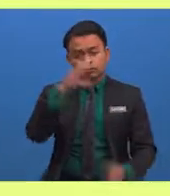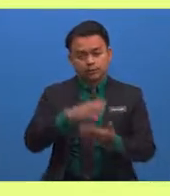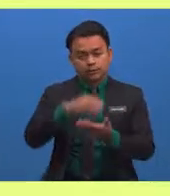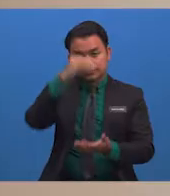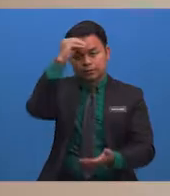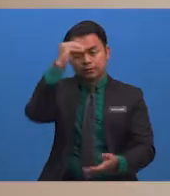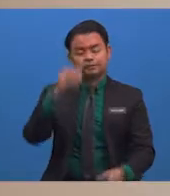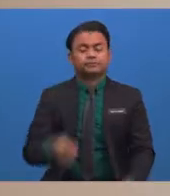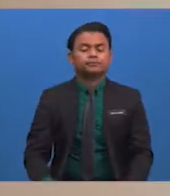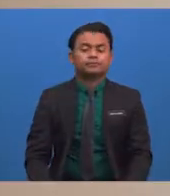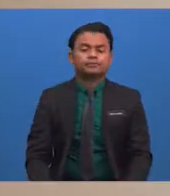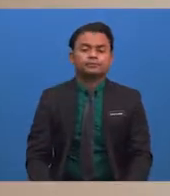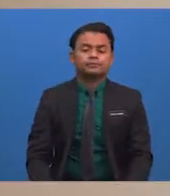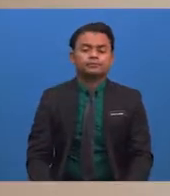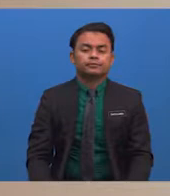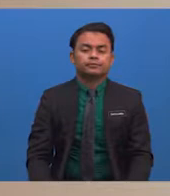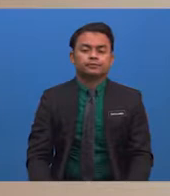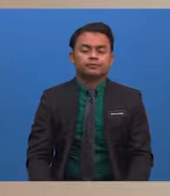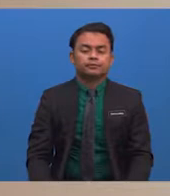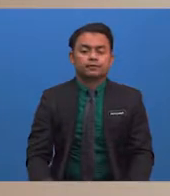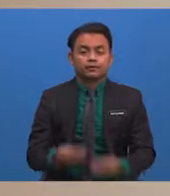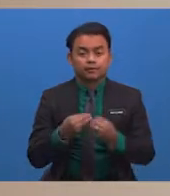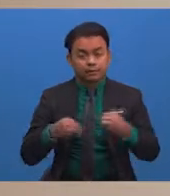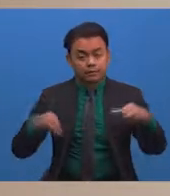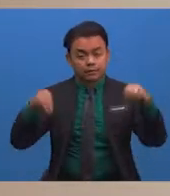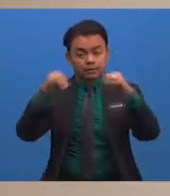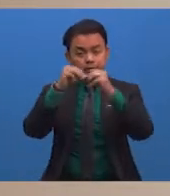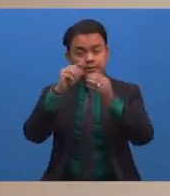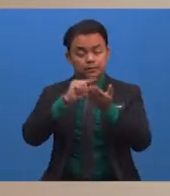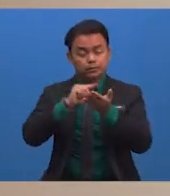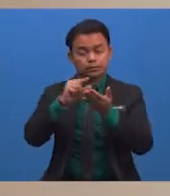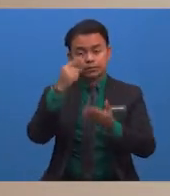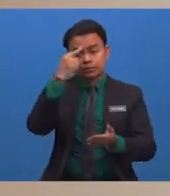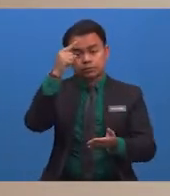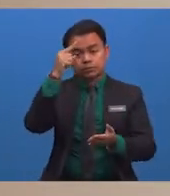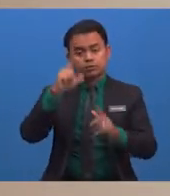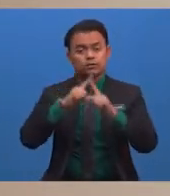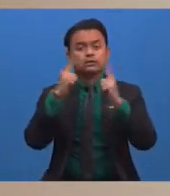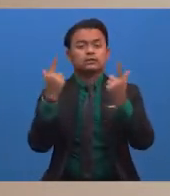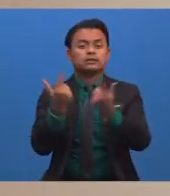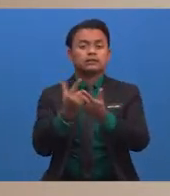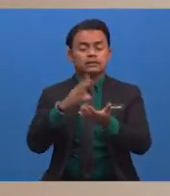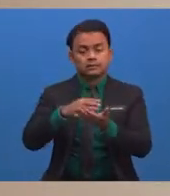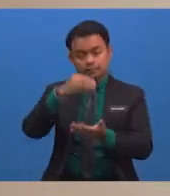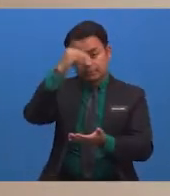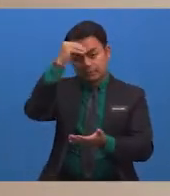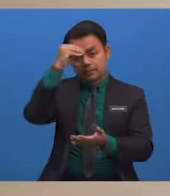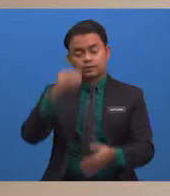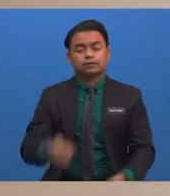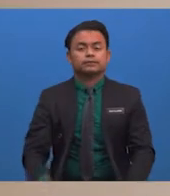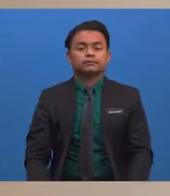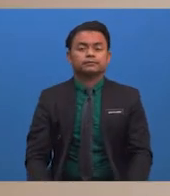sebagainya. Di Basrah, masjid digunakan sebagai kelas-kelas pengajian bagi pelajaran